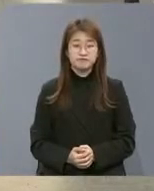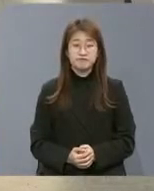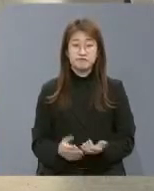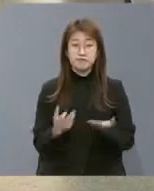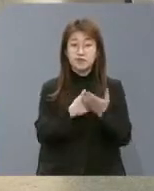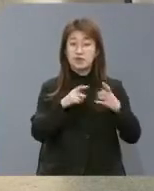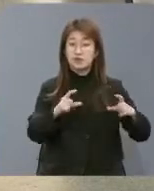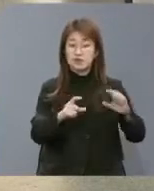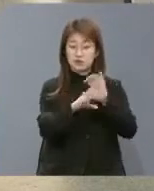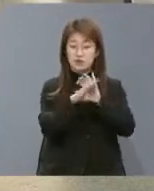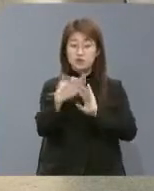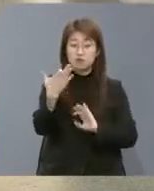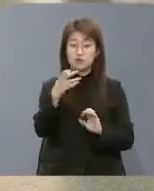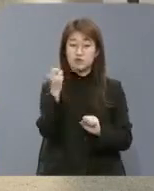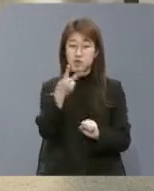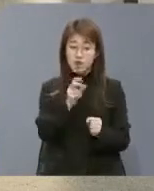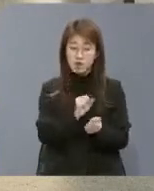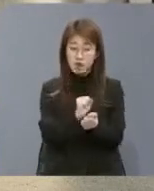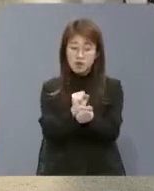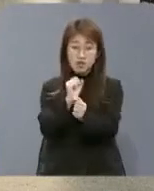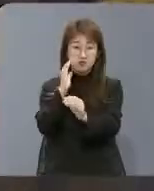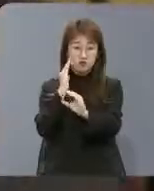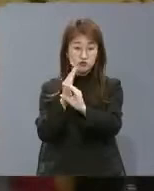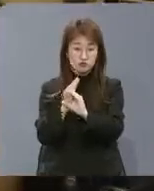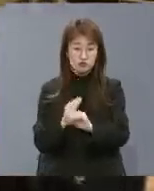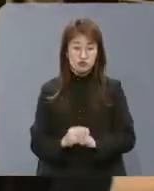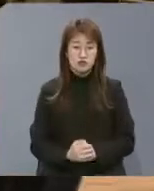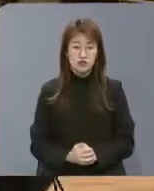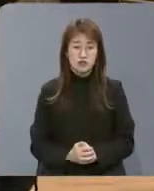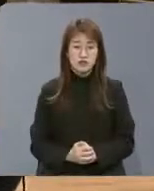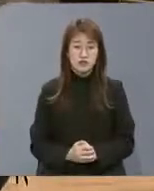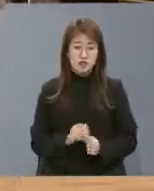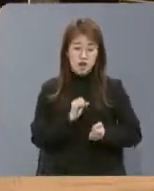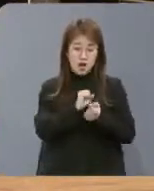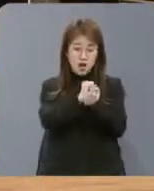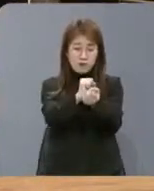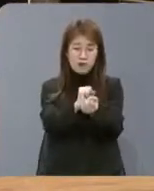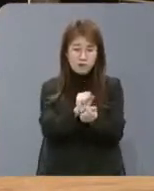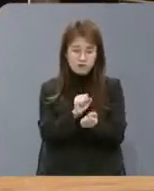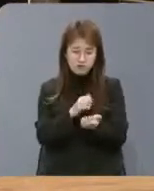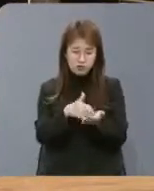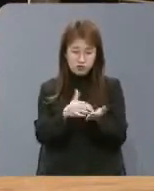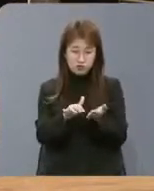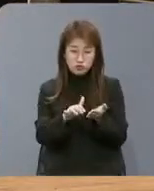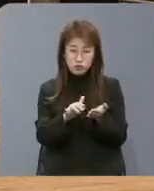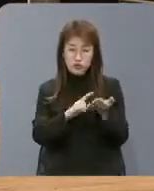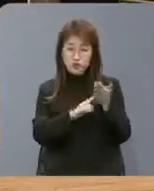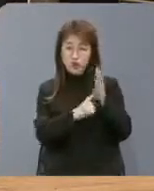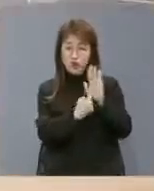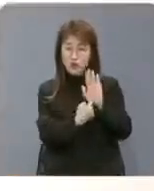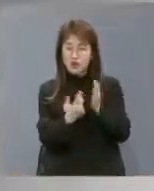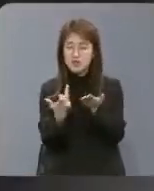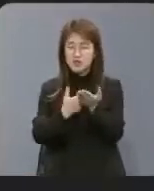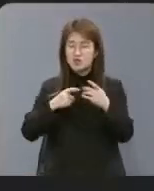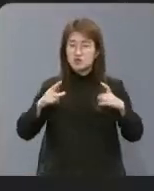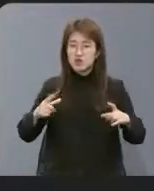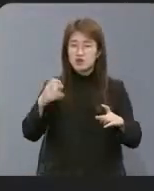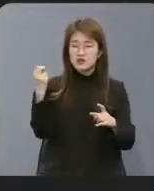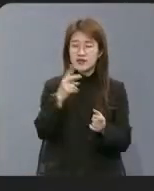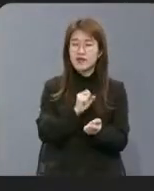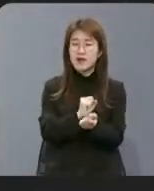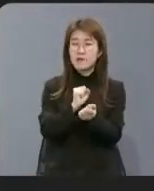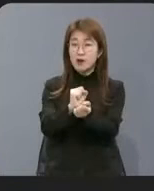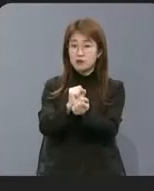제주 지역이 코로나19 재확산세에 접어들고 있습니다. 감염병 전파 속도를 숫자로 나타낸 제주 지역 감염 재생산